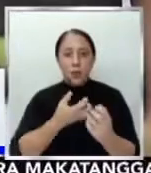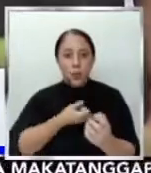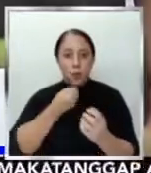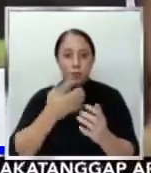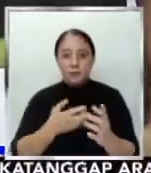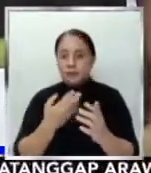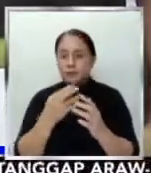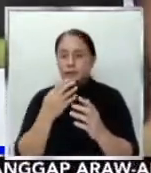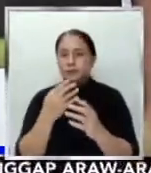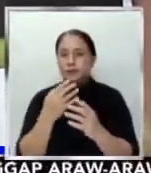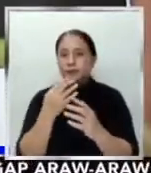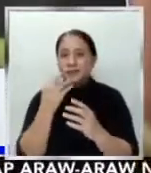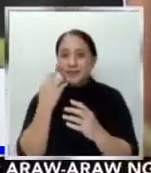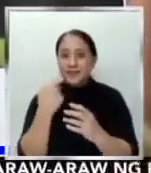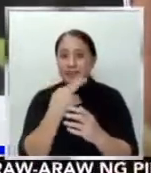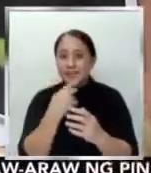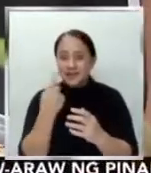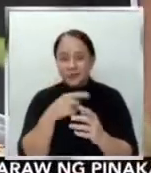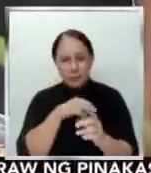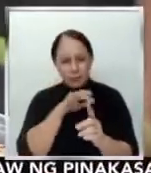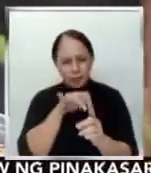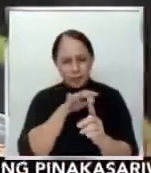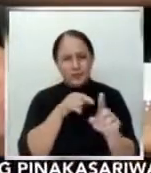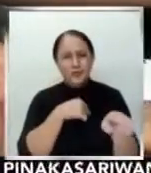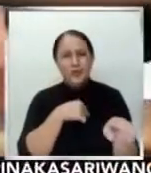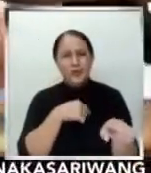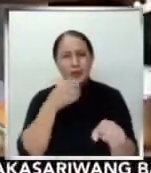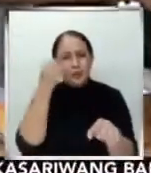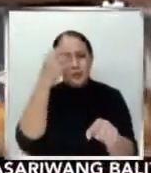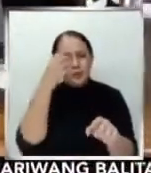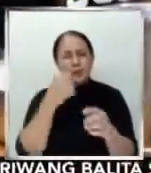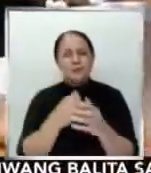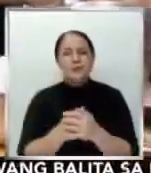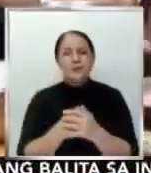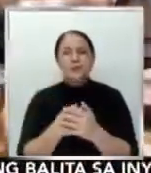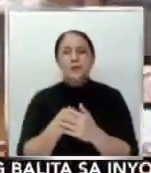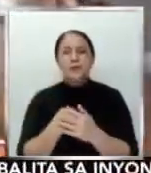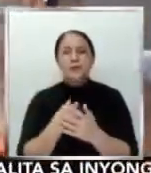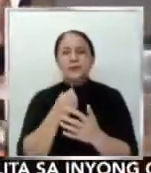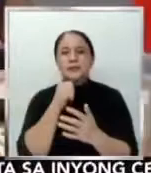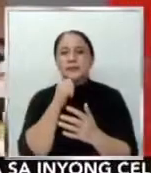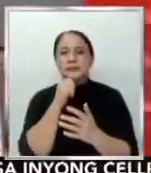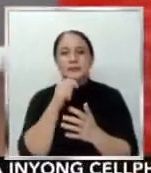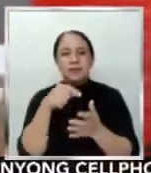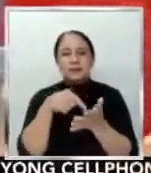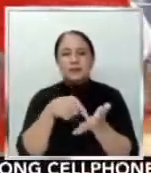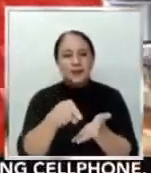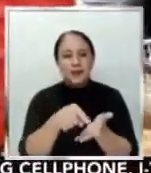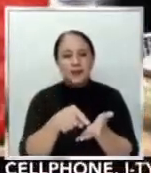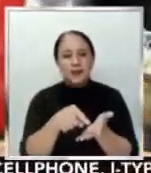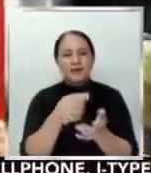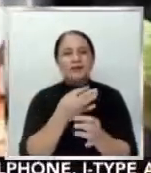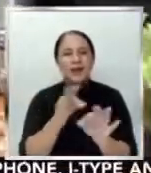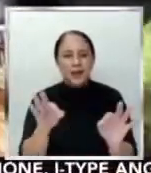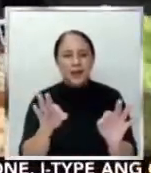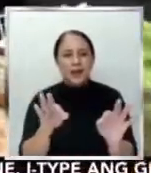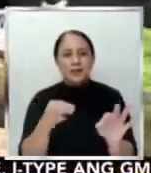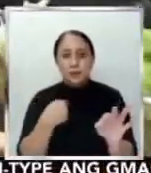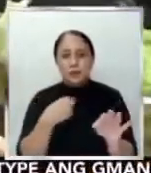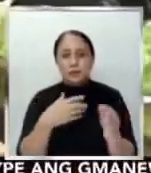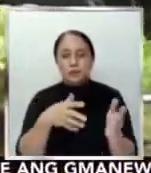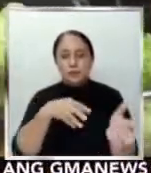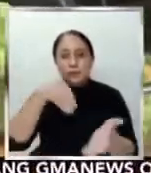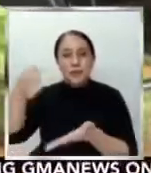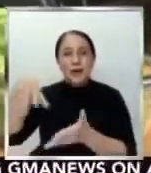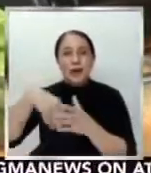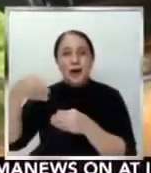sa ipinakitang pagmamalasakit ni Janessa sa kanyang lolo, eh hindi na niya ito siningil at pinag-take out pa para may makain